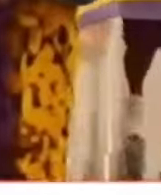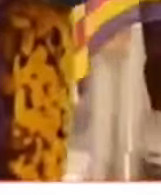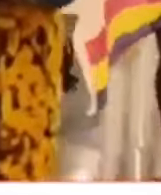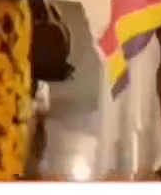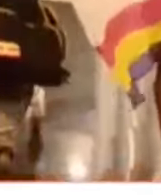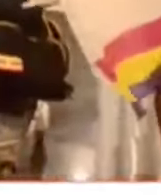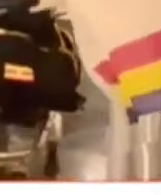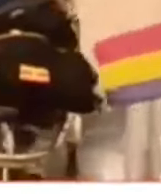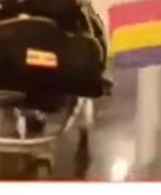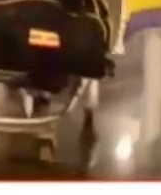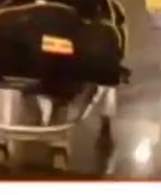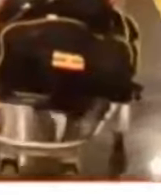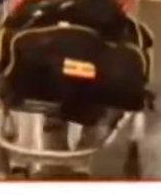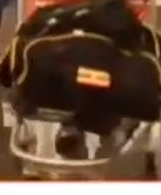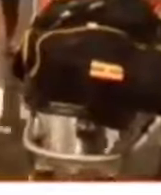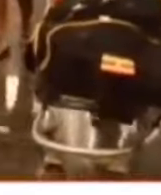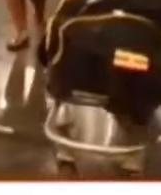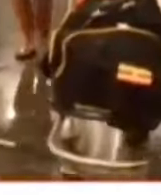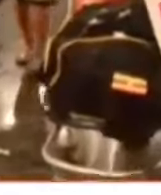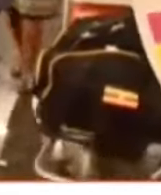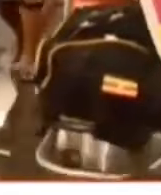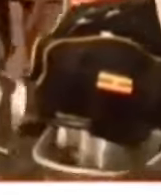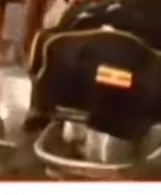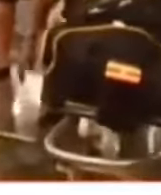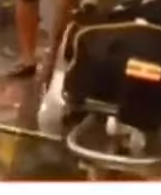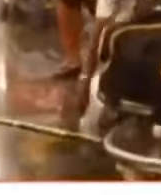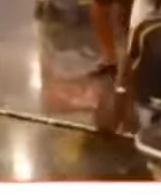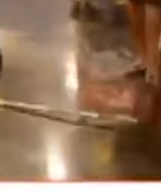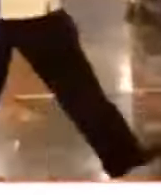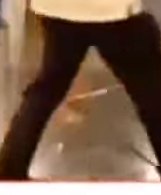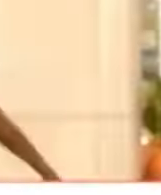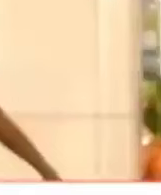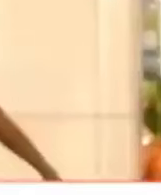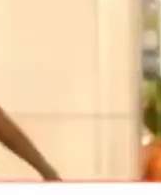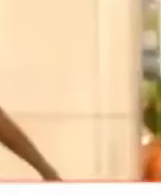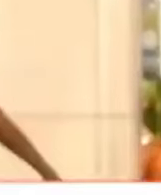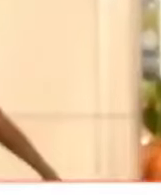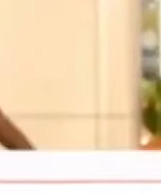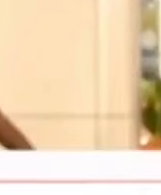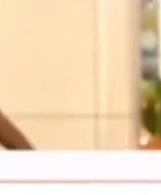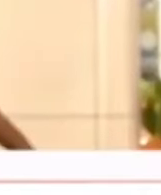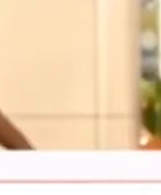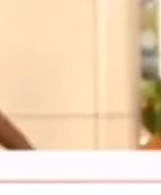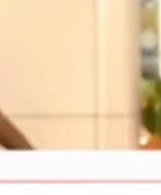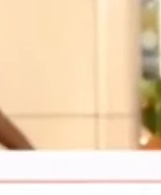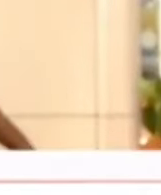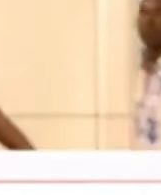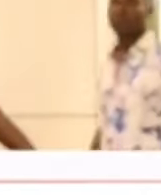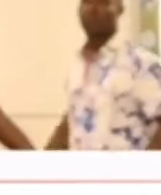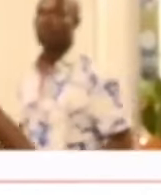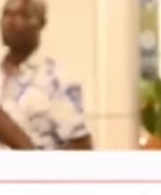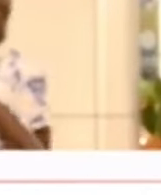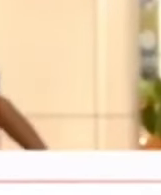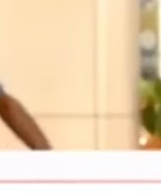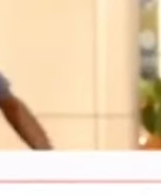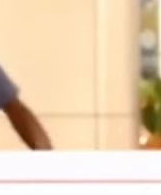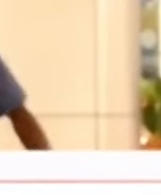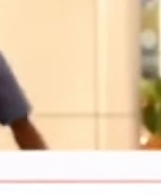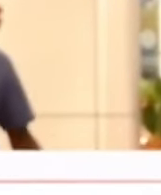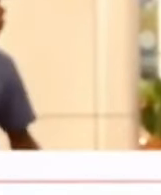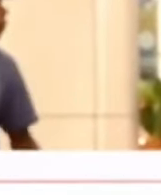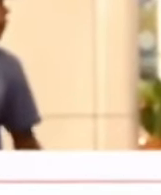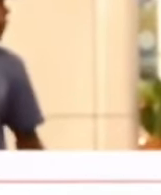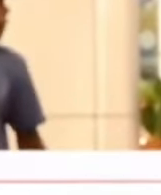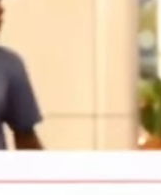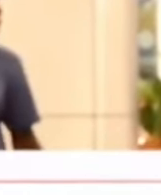to keep Oman in my memories. Akampa muntu muulize alina discipline ya following the coach bada kya mugamba era yensonga lwaki